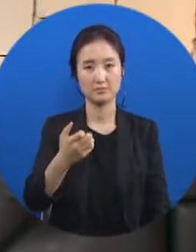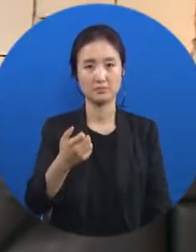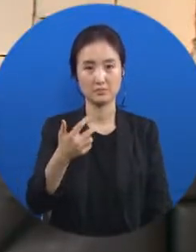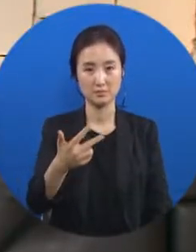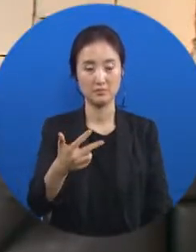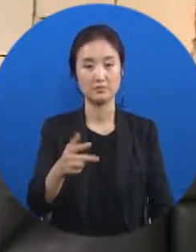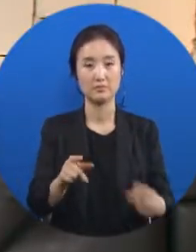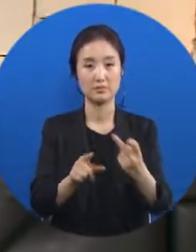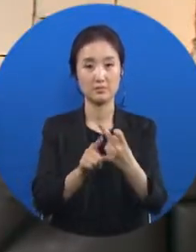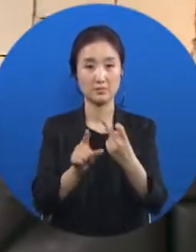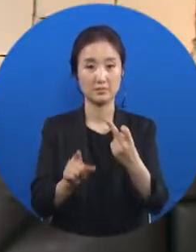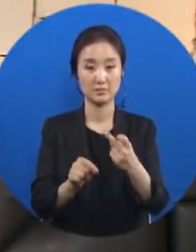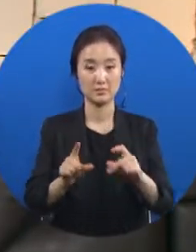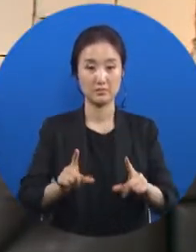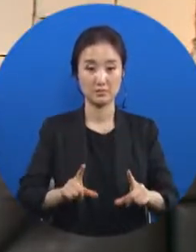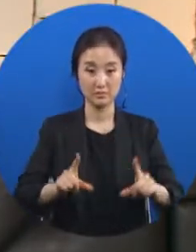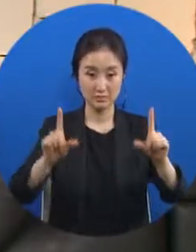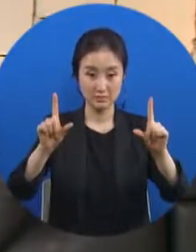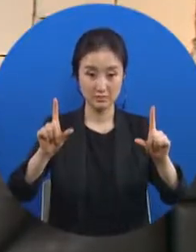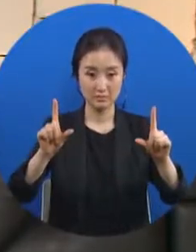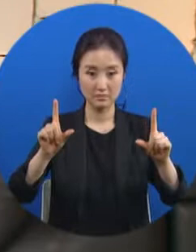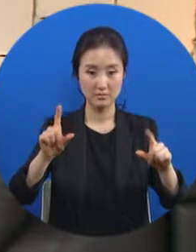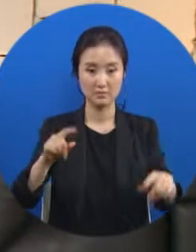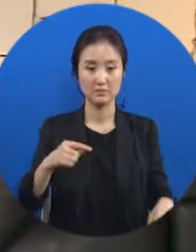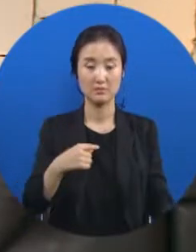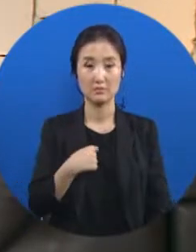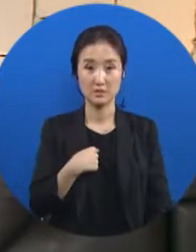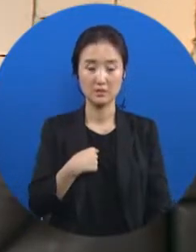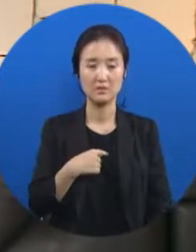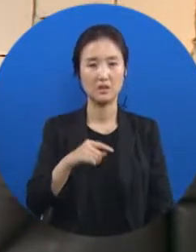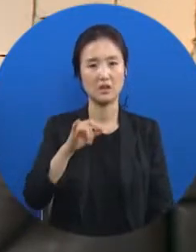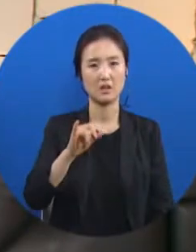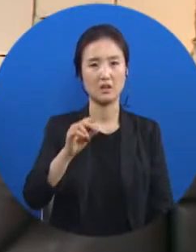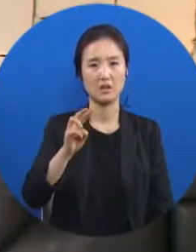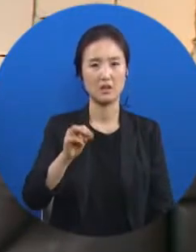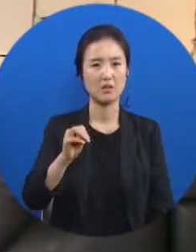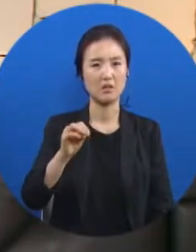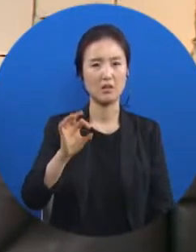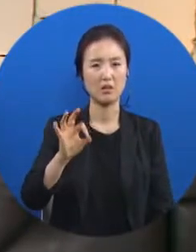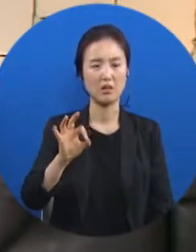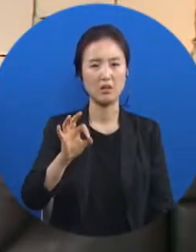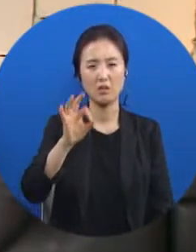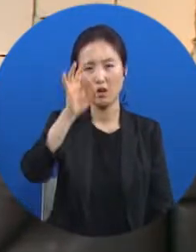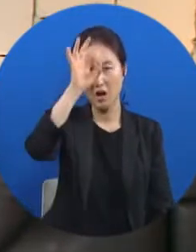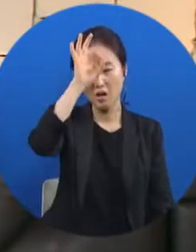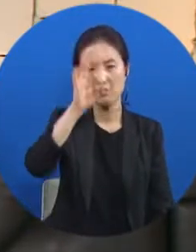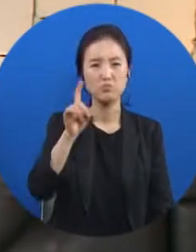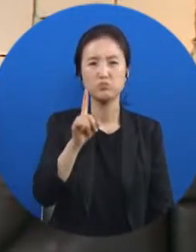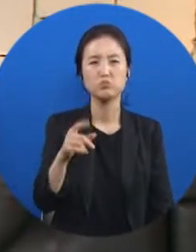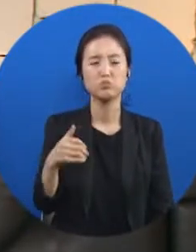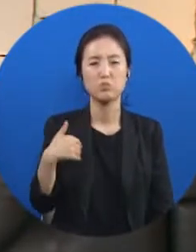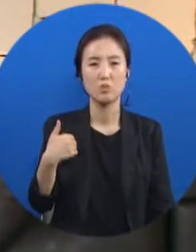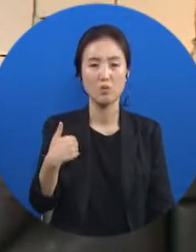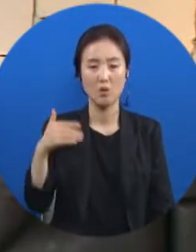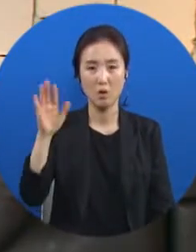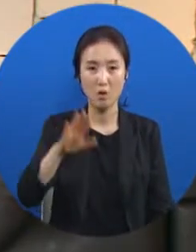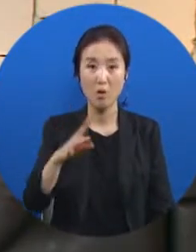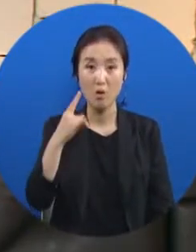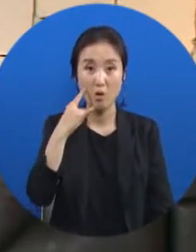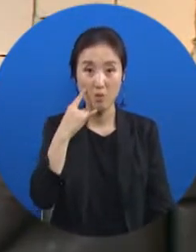되니까 저는 IMF라는 게 뭔지 정확히는 못 느꼈는데 저희 어머니가